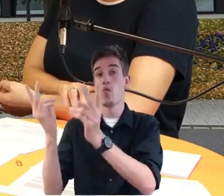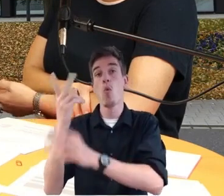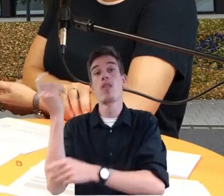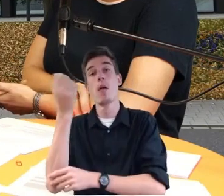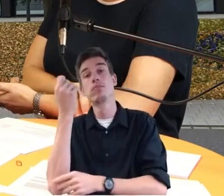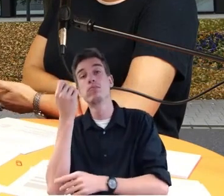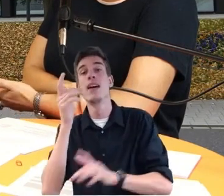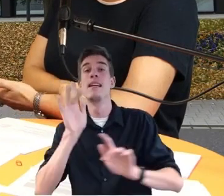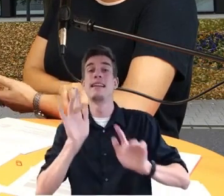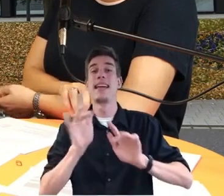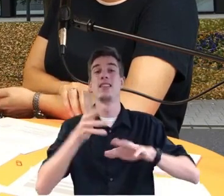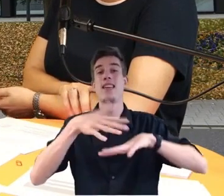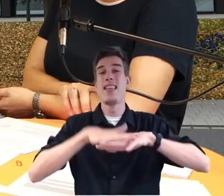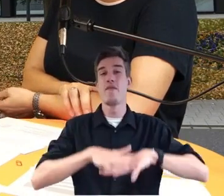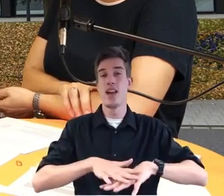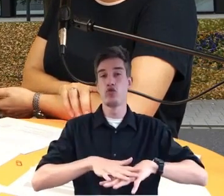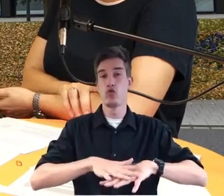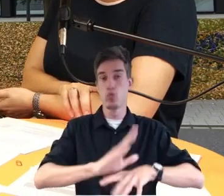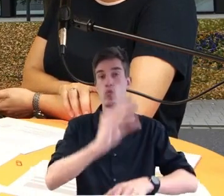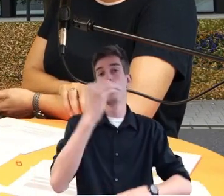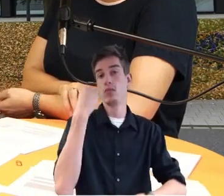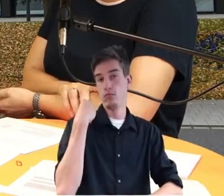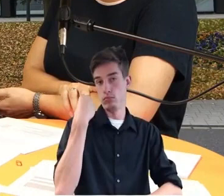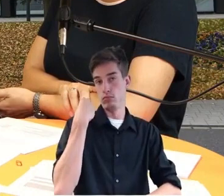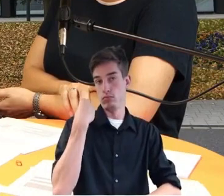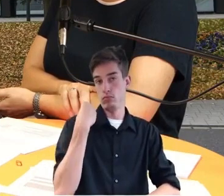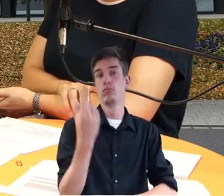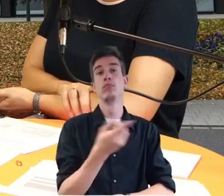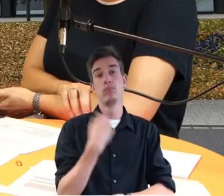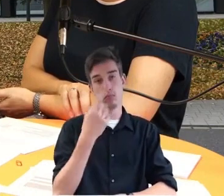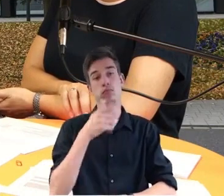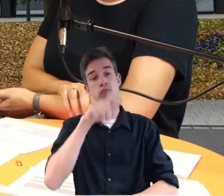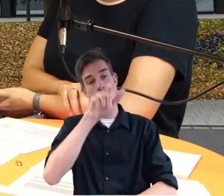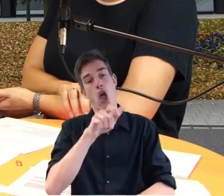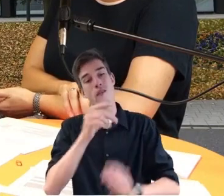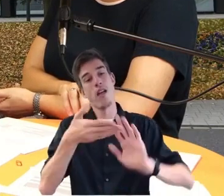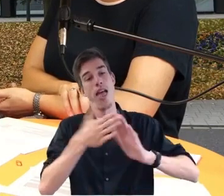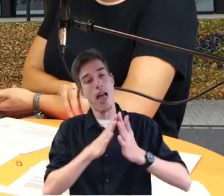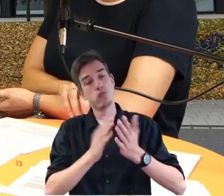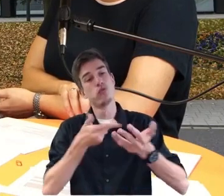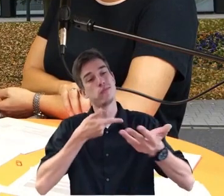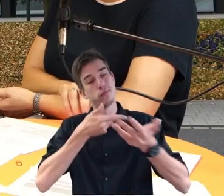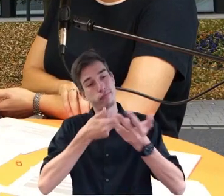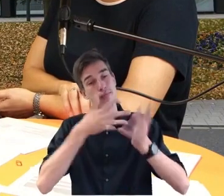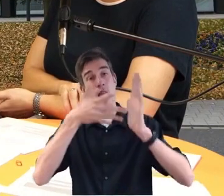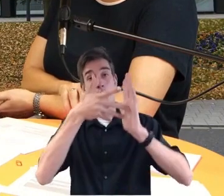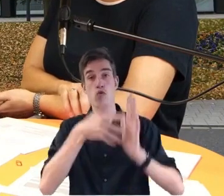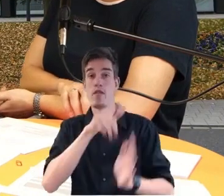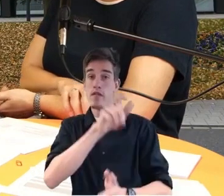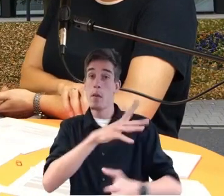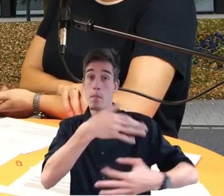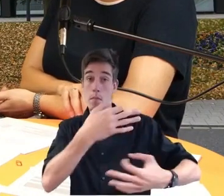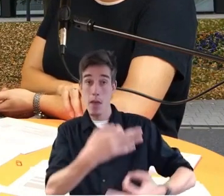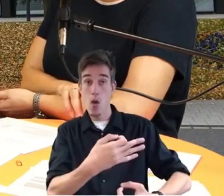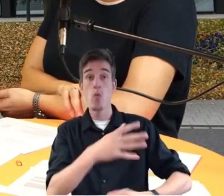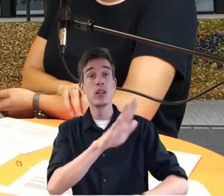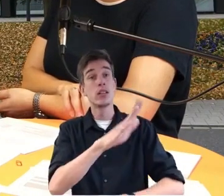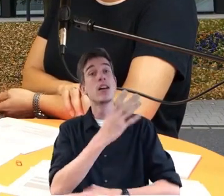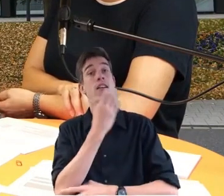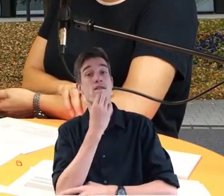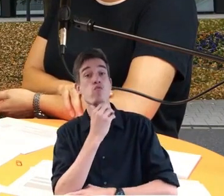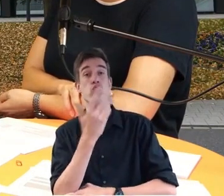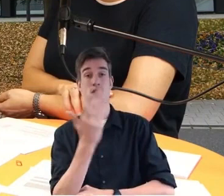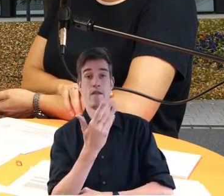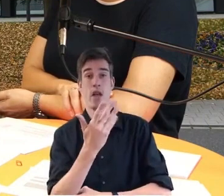infrastruktur an uns heran und wir gehen dann in die abstimmung gehen in die prüfung was ist genau gewünscht welche